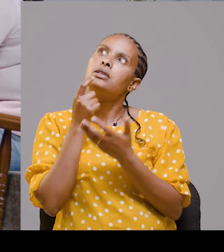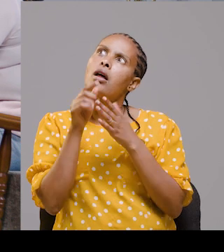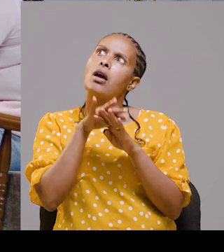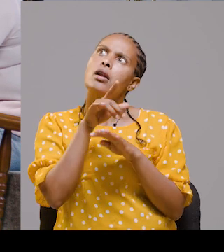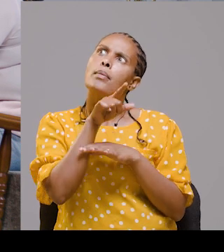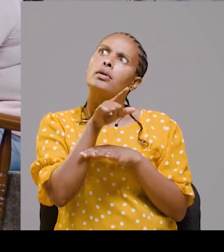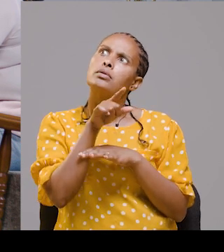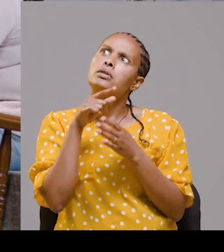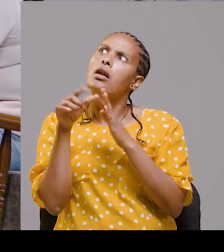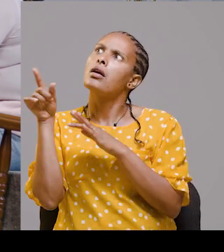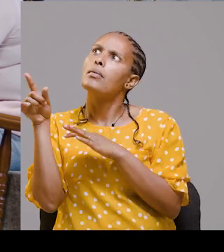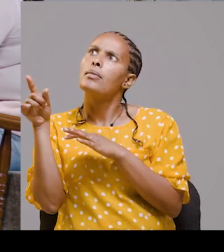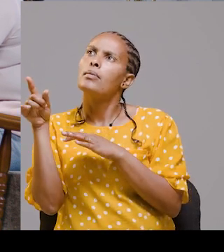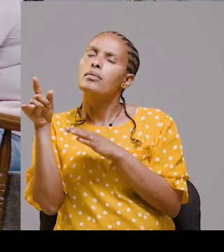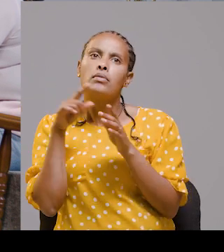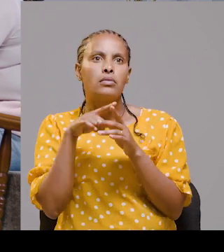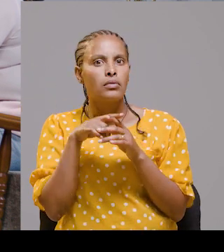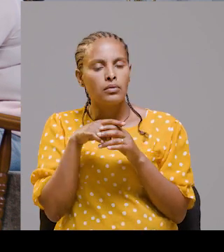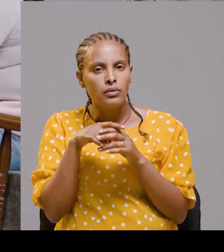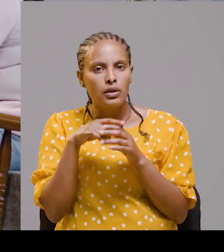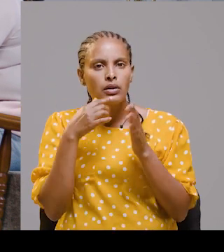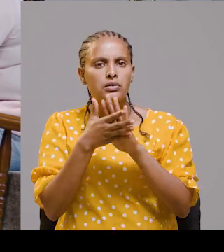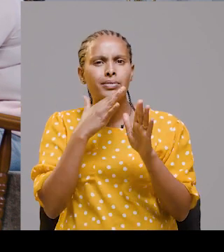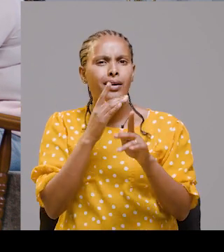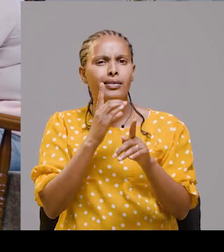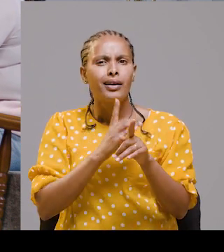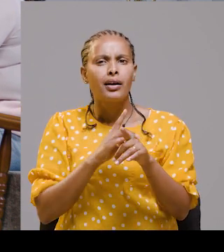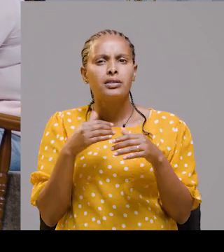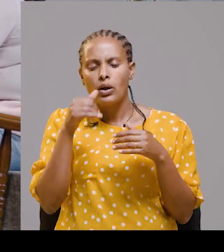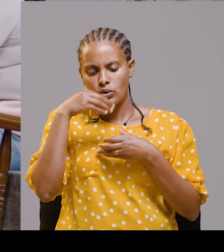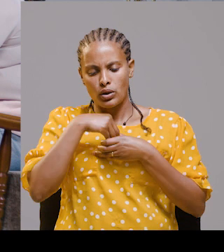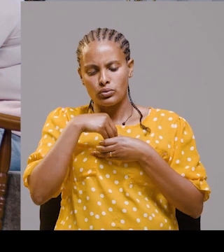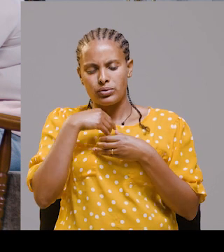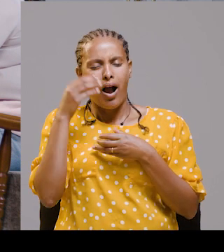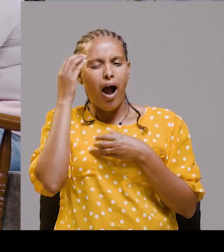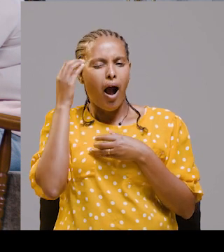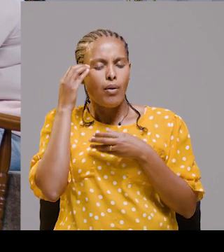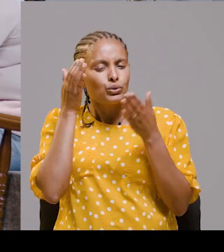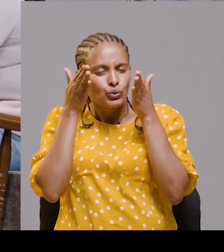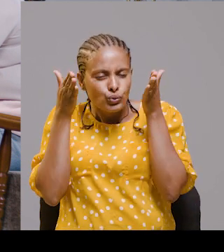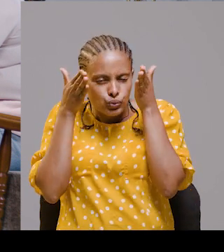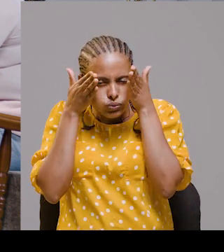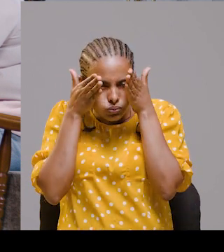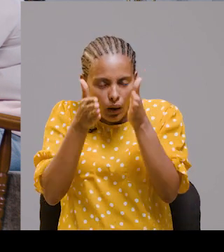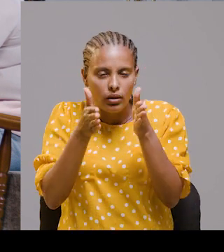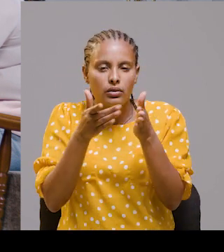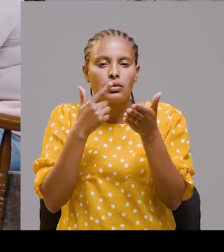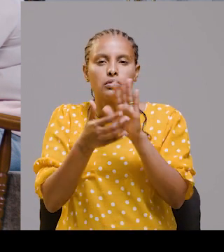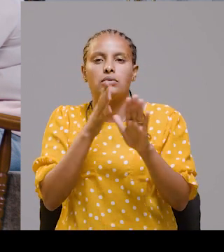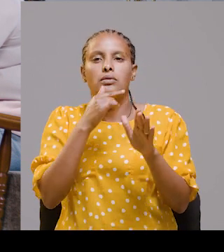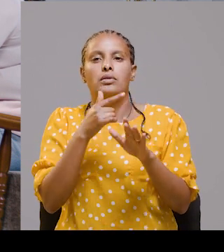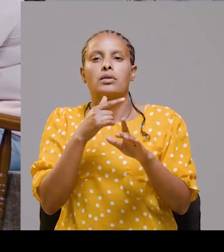ነበርኩ ብለው ያስረዱናል። ስለዚህ ሙሉ የሆነ ፕሬሰንስ የላቸውም፣ ሰውነታቸው ውስጥ ሆነው አይደለም ያሉት። ስለዚህ ከዛ በኋላ እኛ